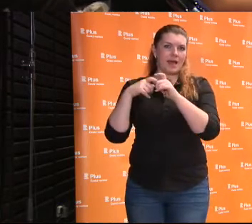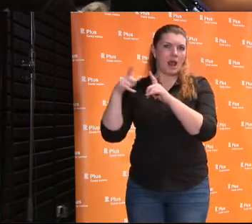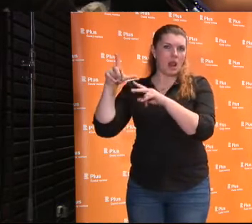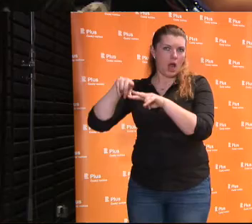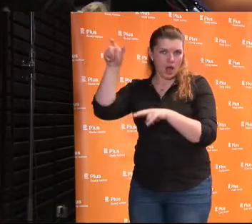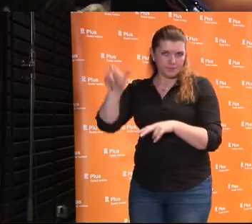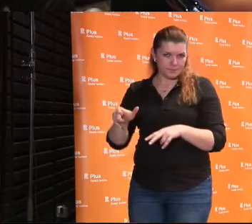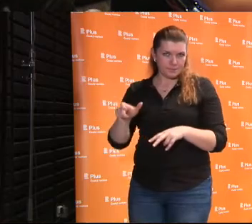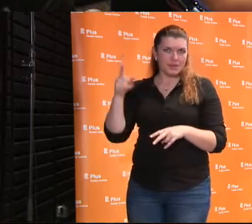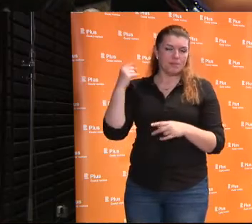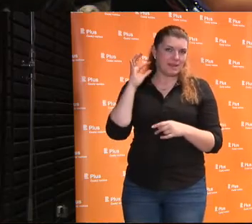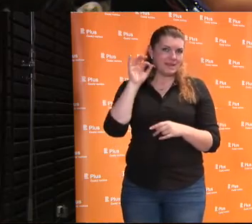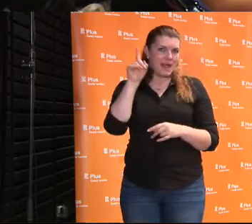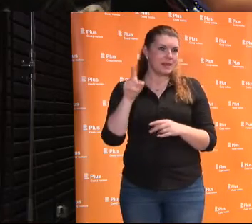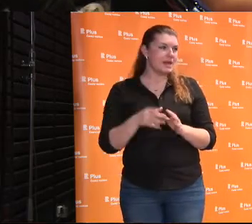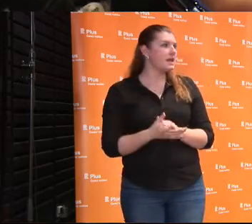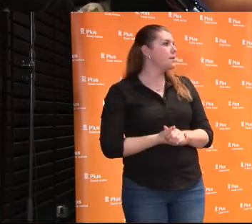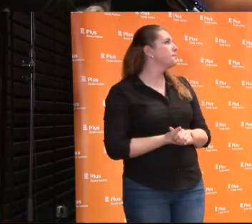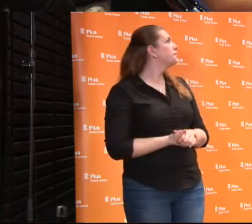zaštiťoval, Mina Ilikene.